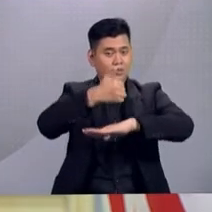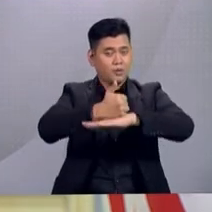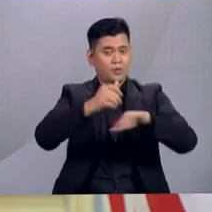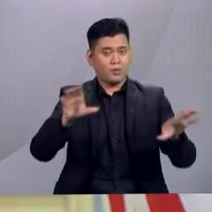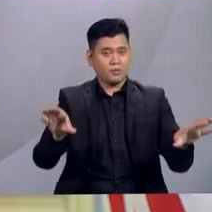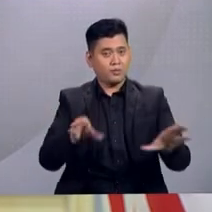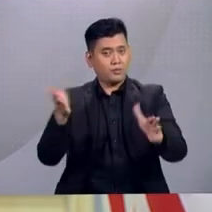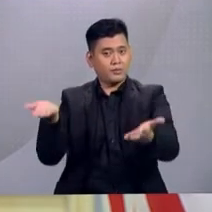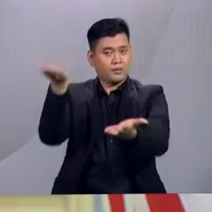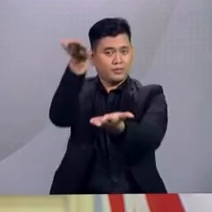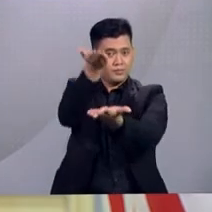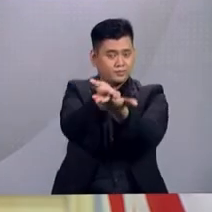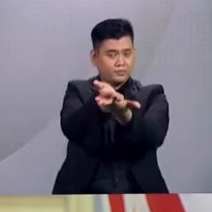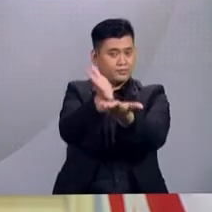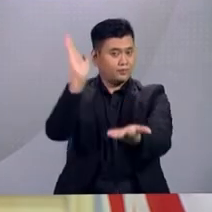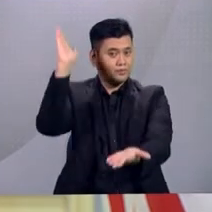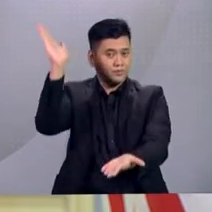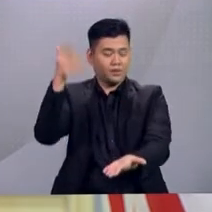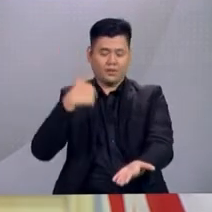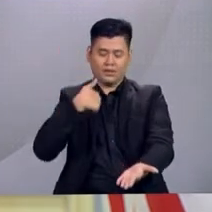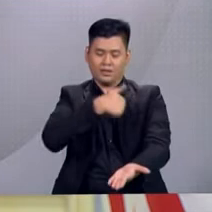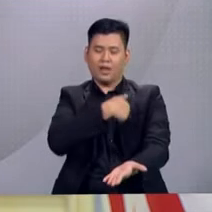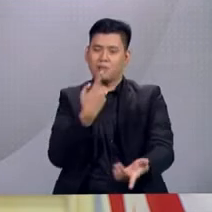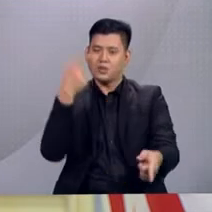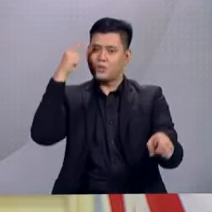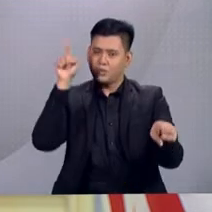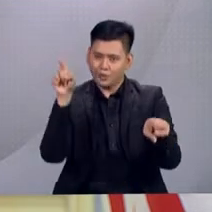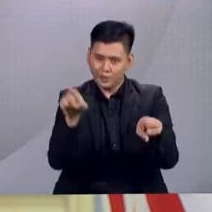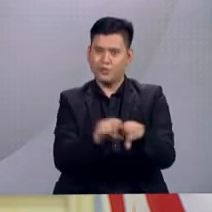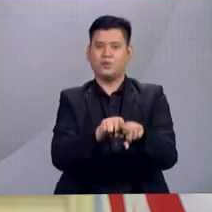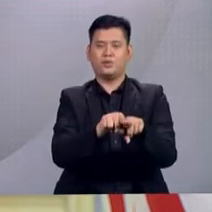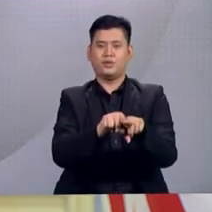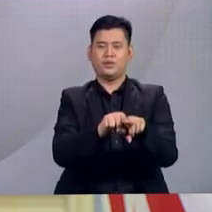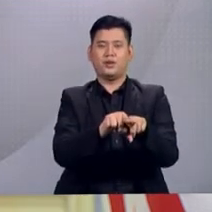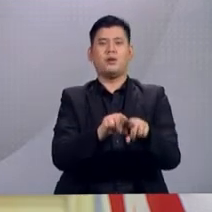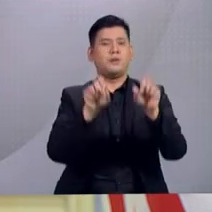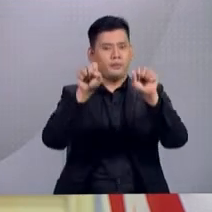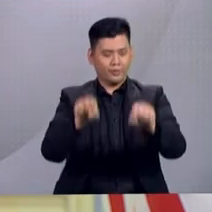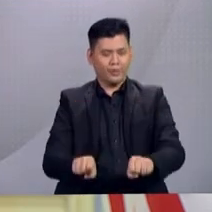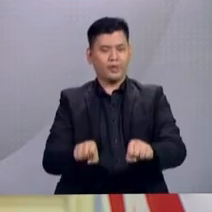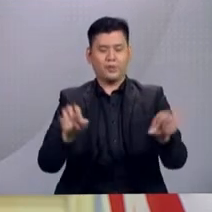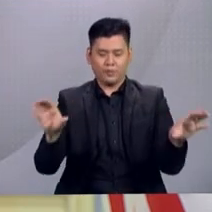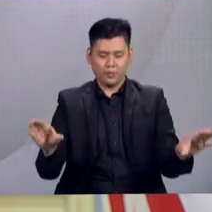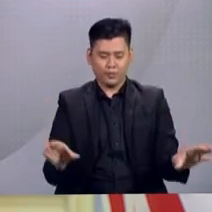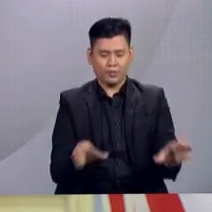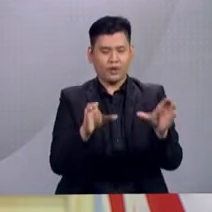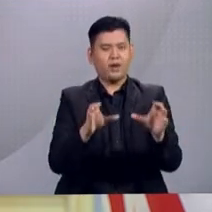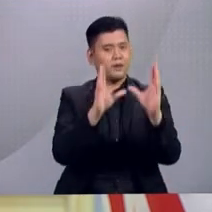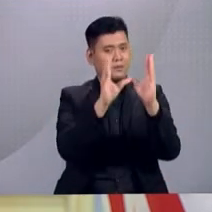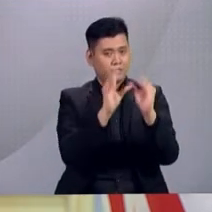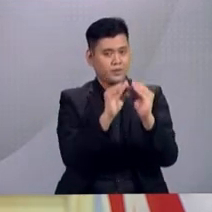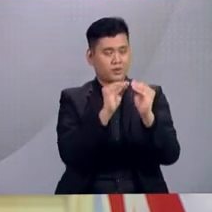pembentangan. Jadi kita bersetuju, kita sudah pun bersetuju untuk membenarkan penganjuran mesyuarat,